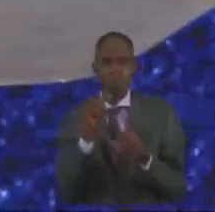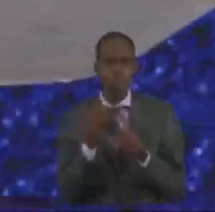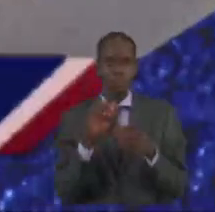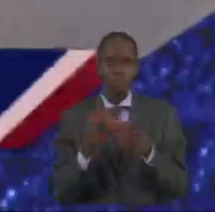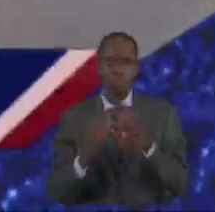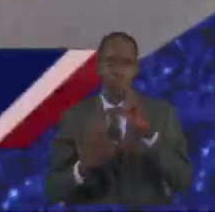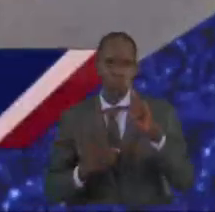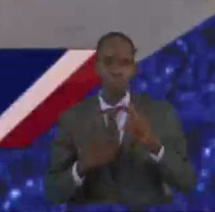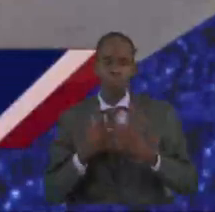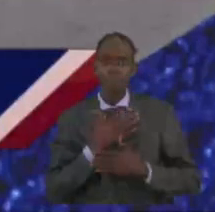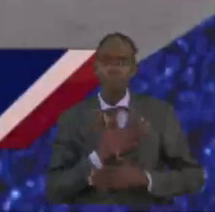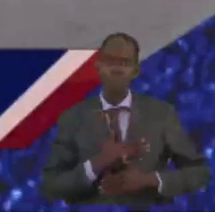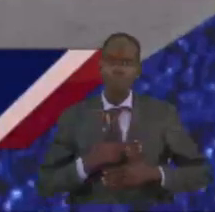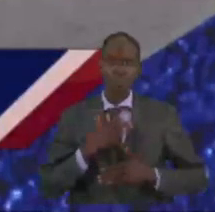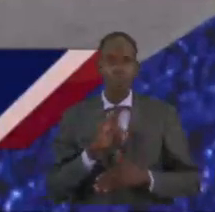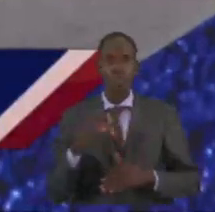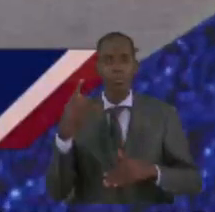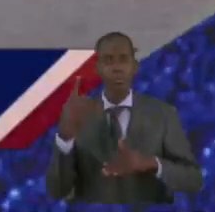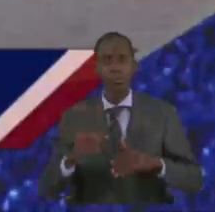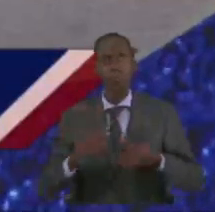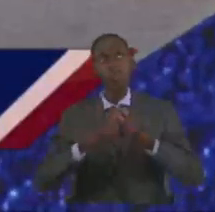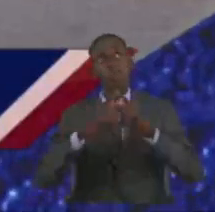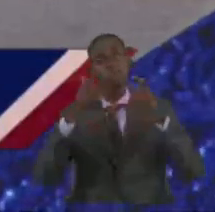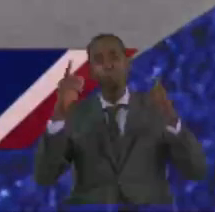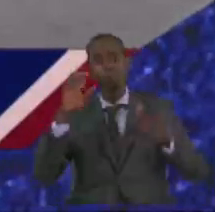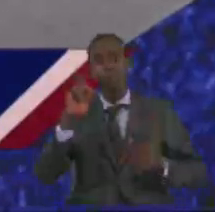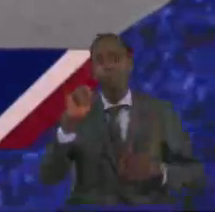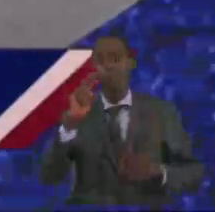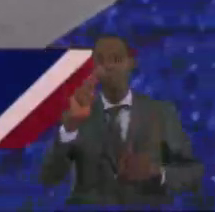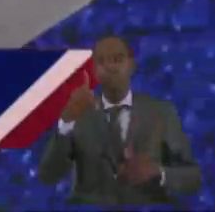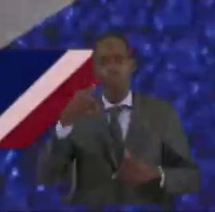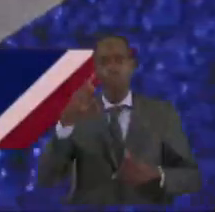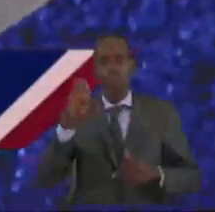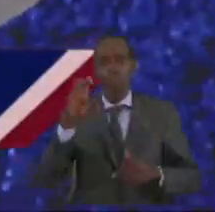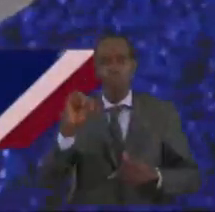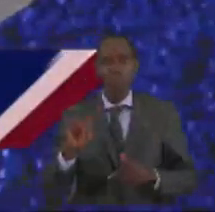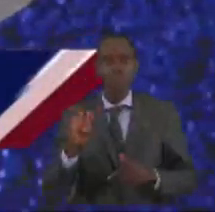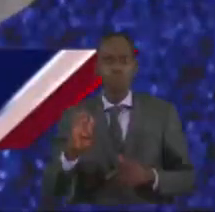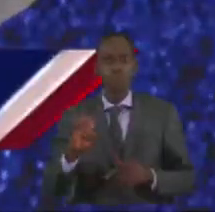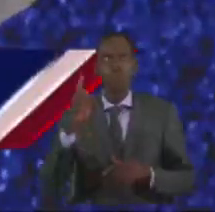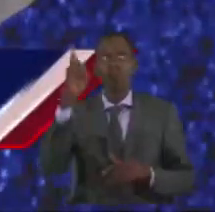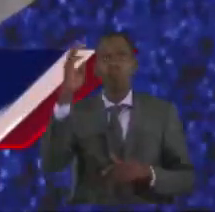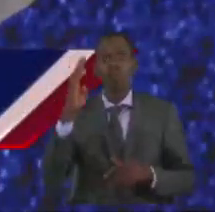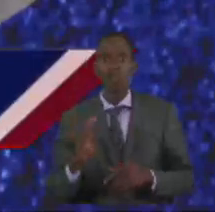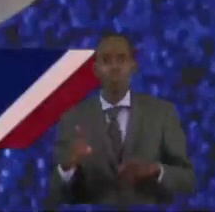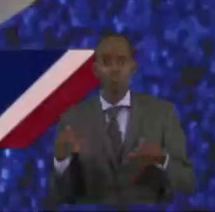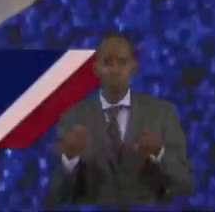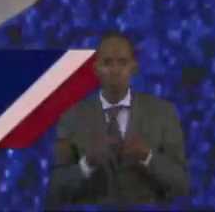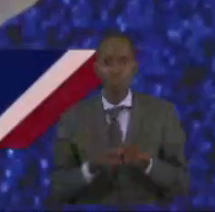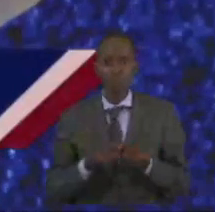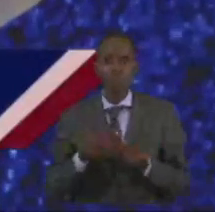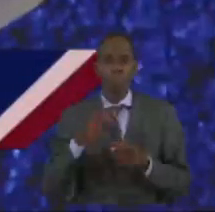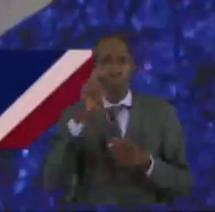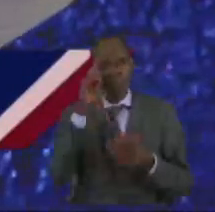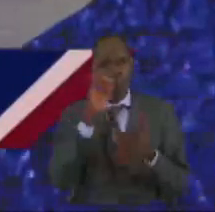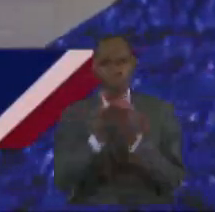Premier point, plaire au Dieu suprême en tant que saint en Christ.